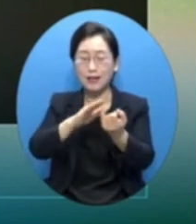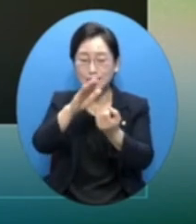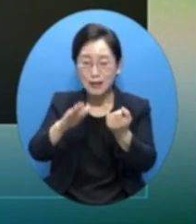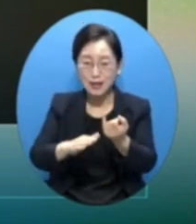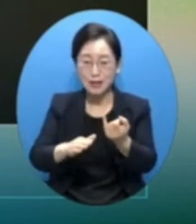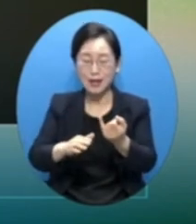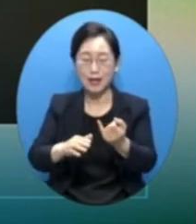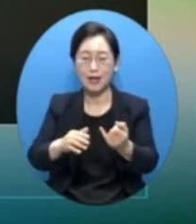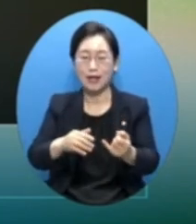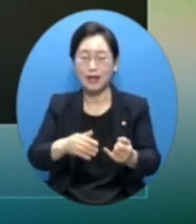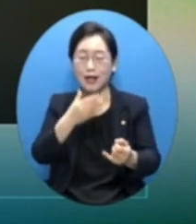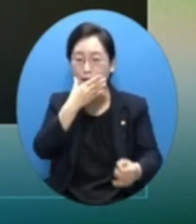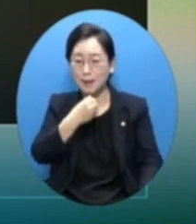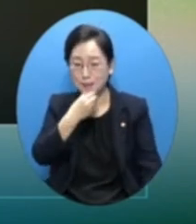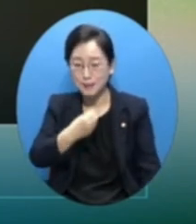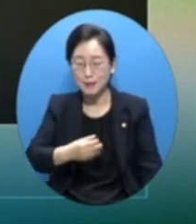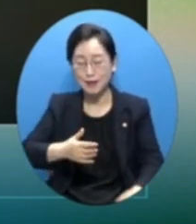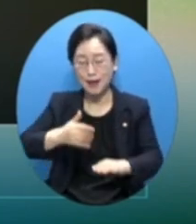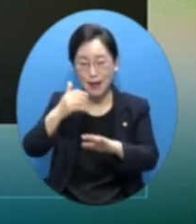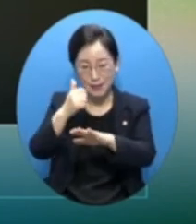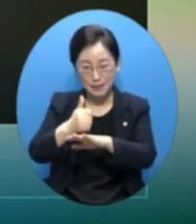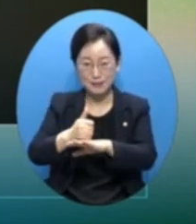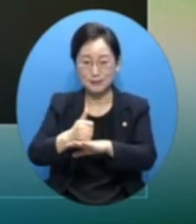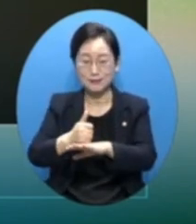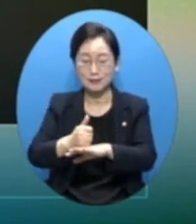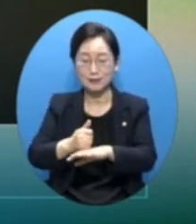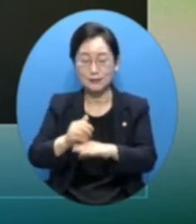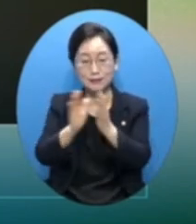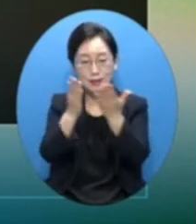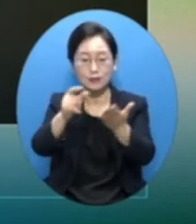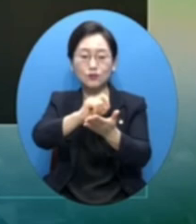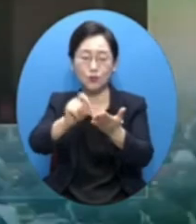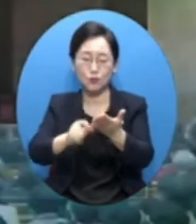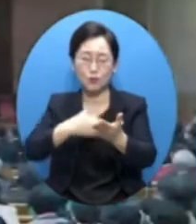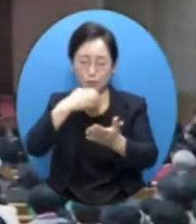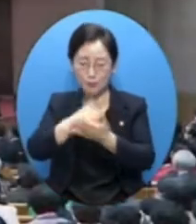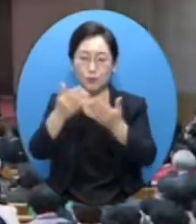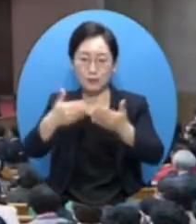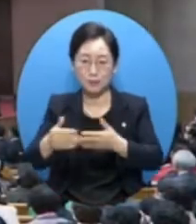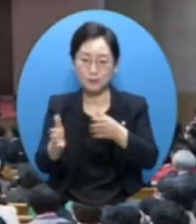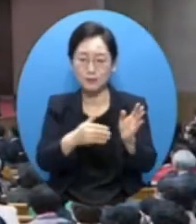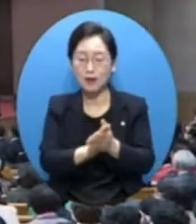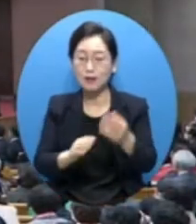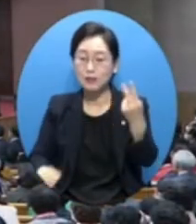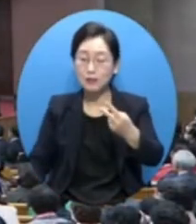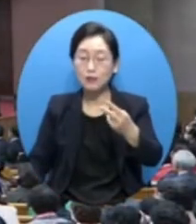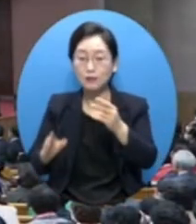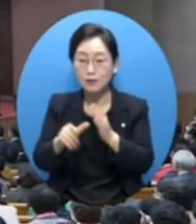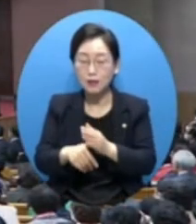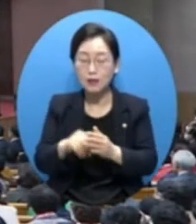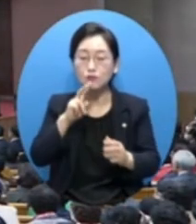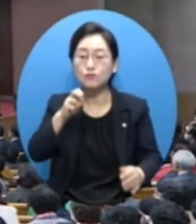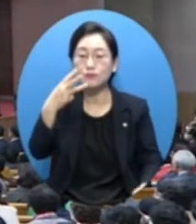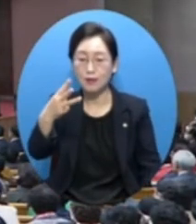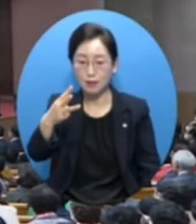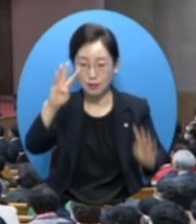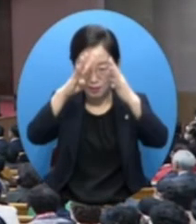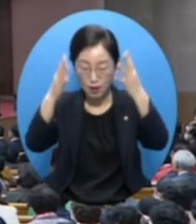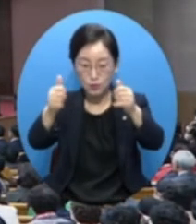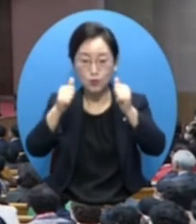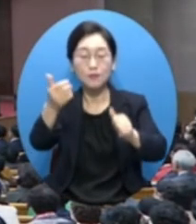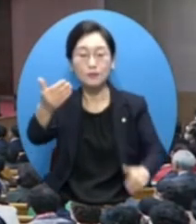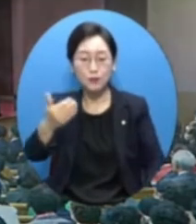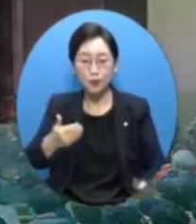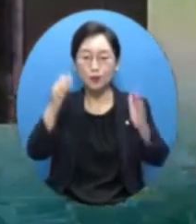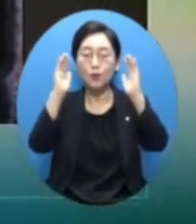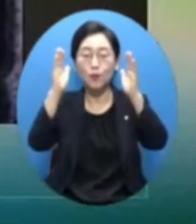책을 지으시고 많은 사람에게 감동을 주시는 분인데 2000년도 23살 대학교 졸업한 때 공부